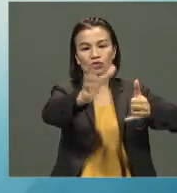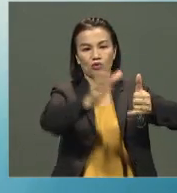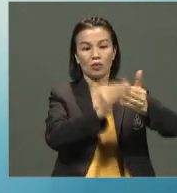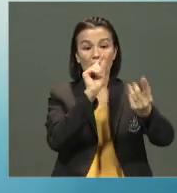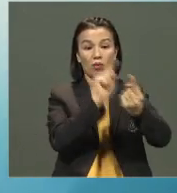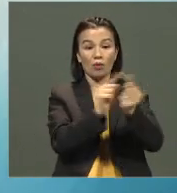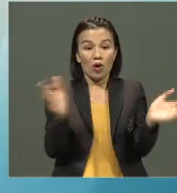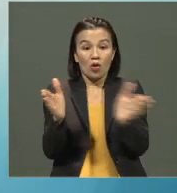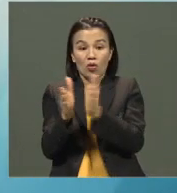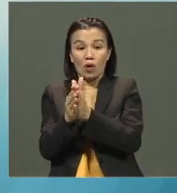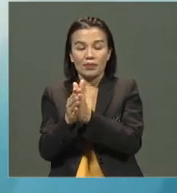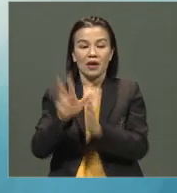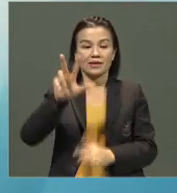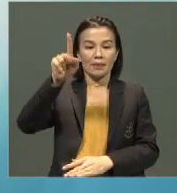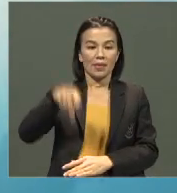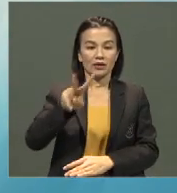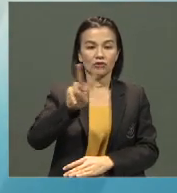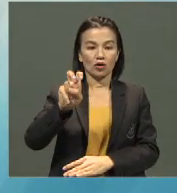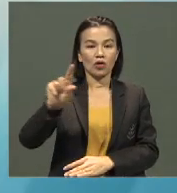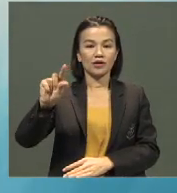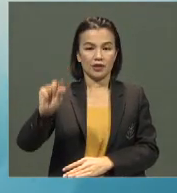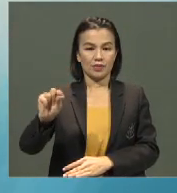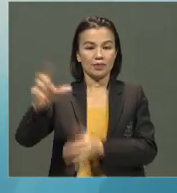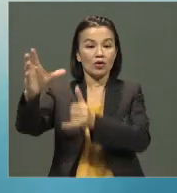รายนะครับที่เพิ่มเติมขึ้นมาอยู่ในสถานที่กักกันที่รัฐจัดให้นะครับแล้วก็ทำให้ตัวเลขรวมสะสมอยู่ที่3200 20